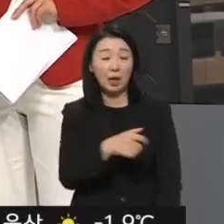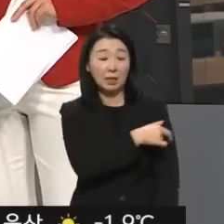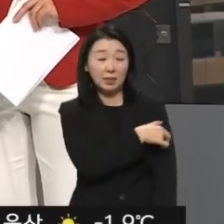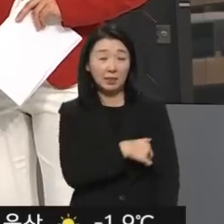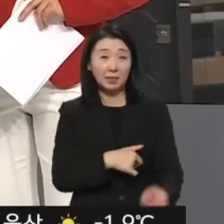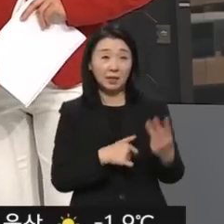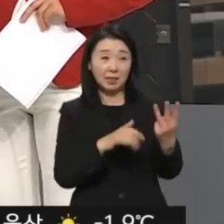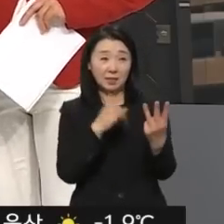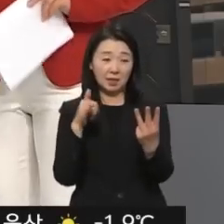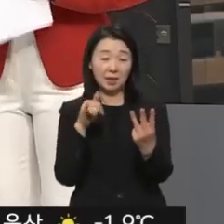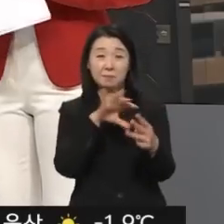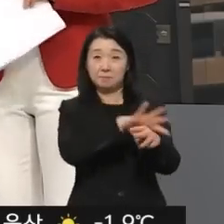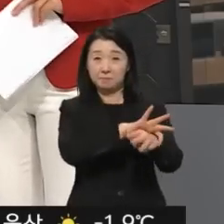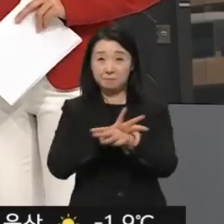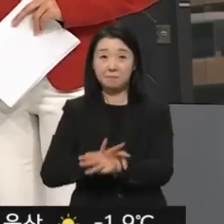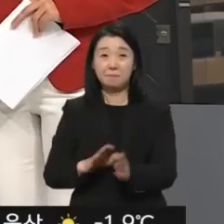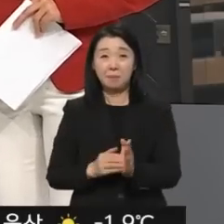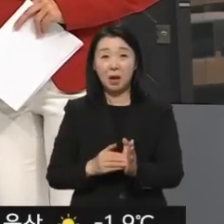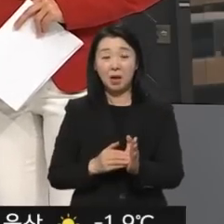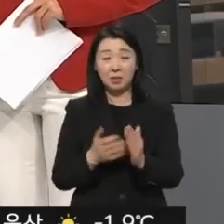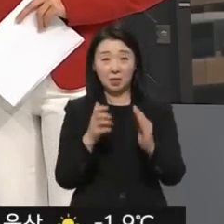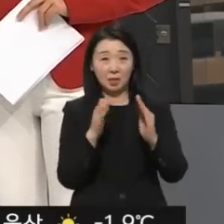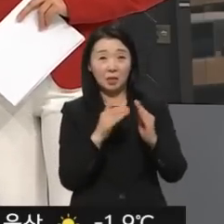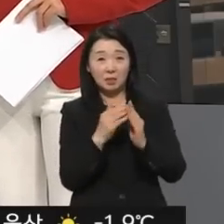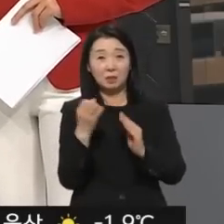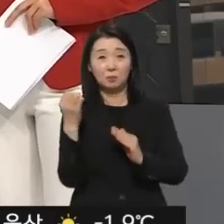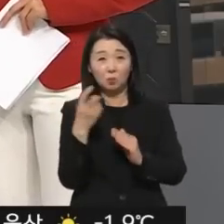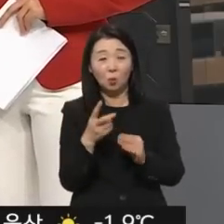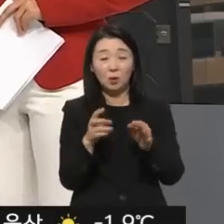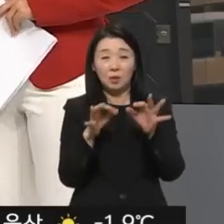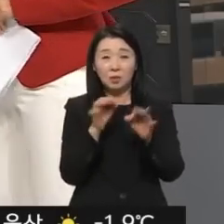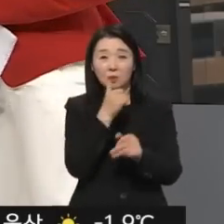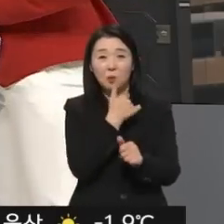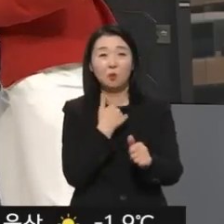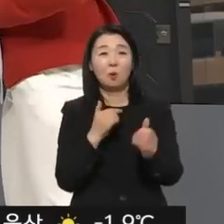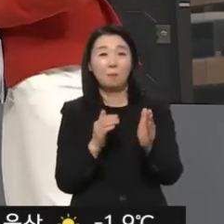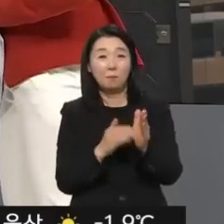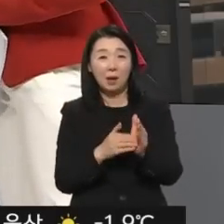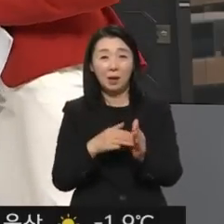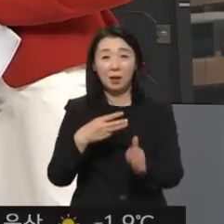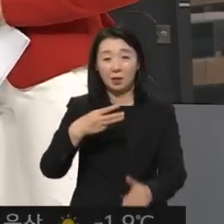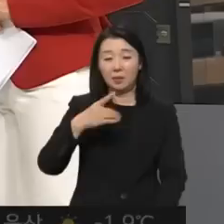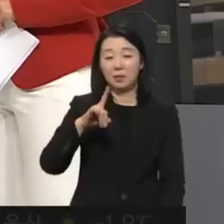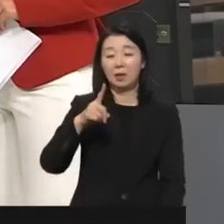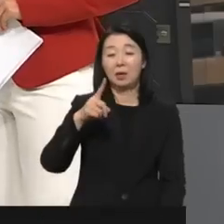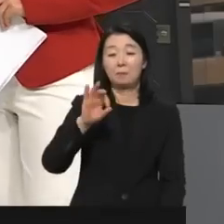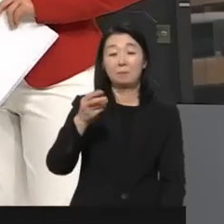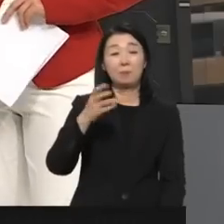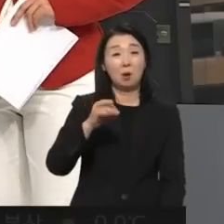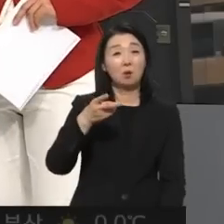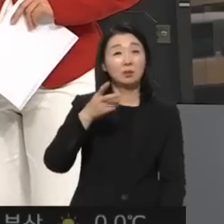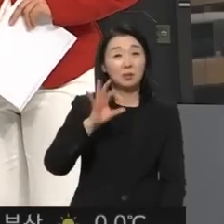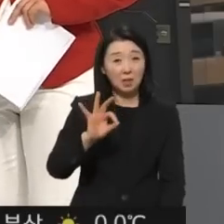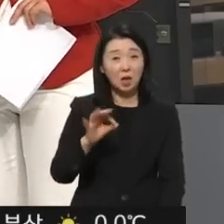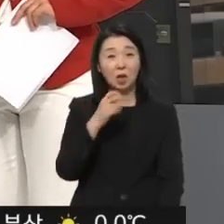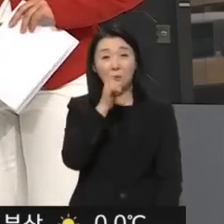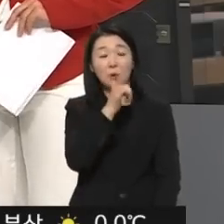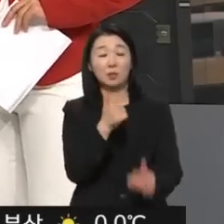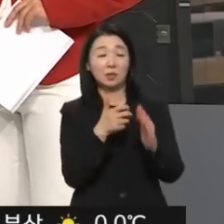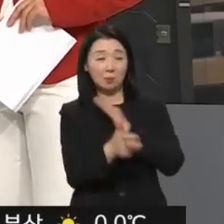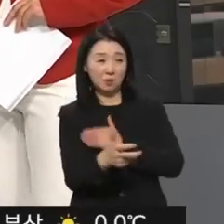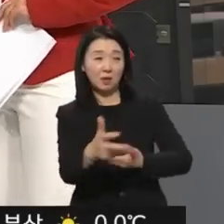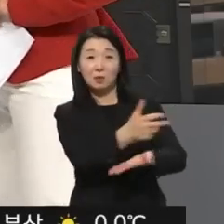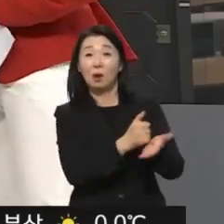3명을 체포를 했는데요. 이들의 주거지와 이 김 씨를 변호했던 법무법인 태평양의 사무실까지 압수수색을